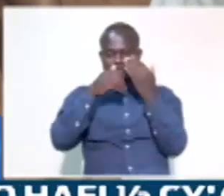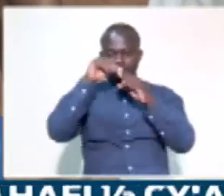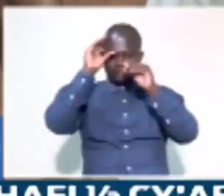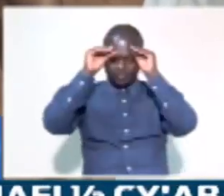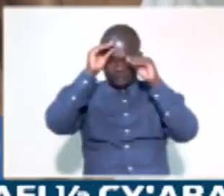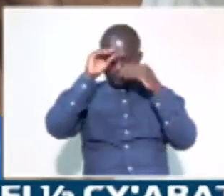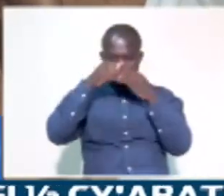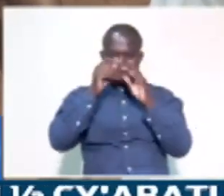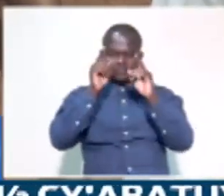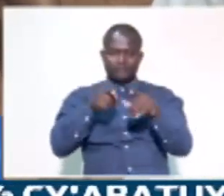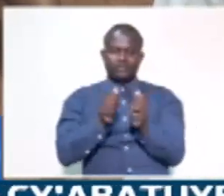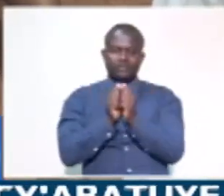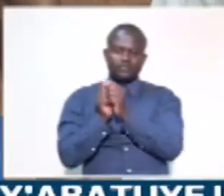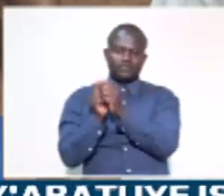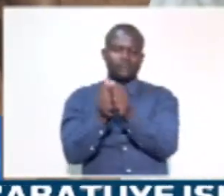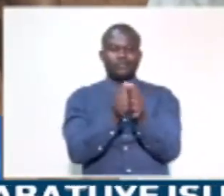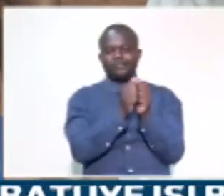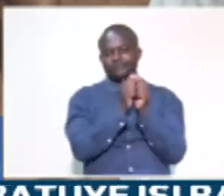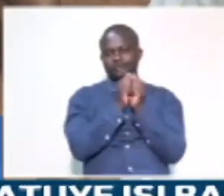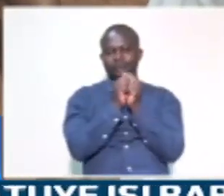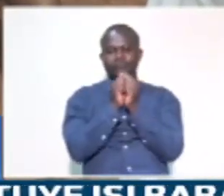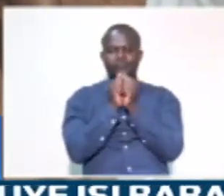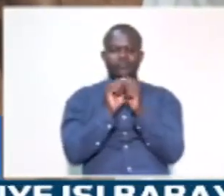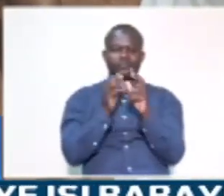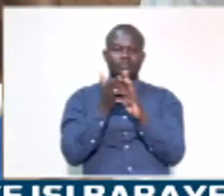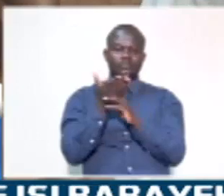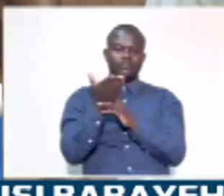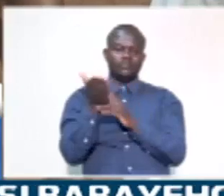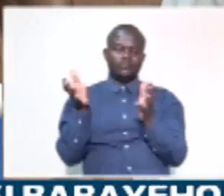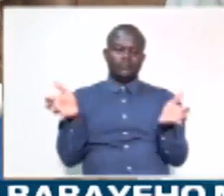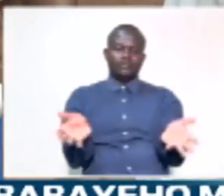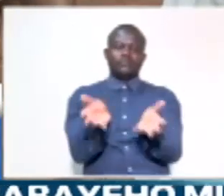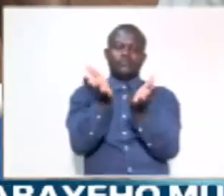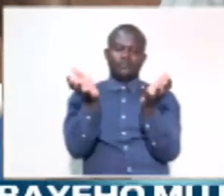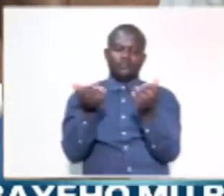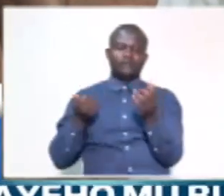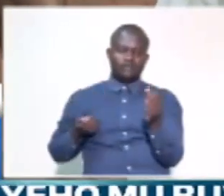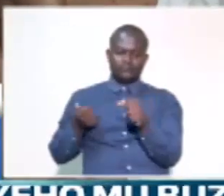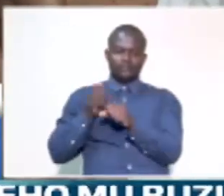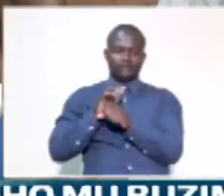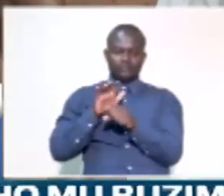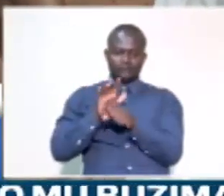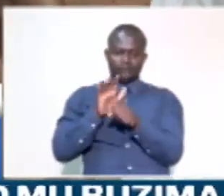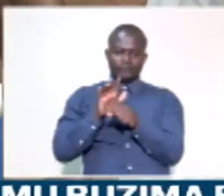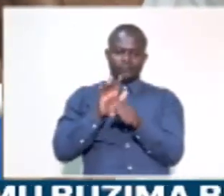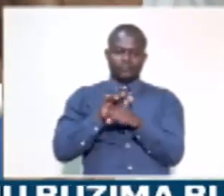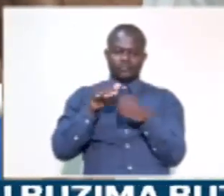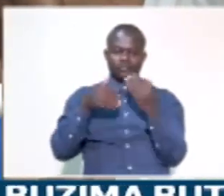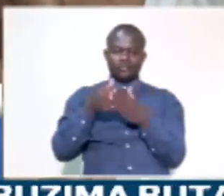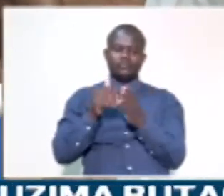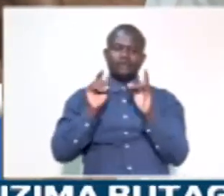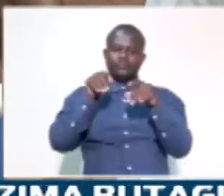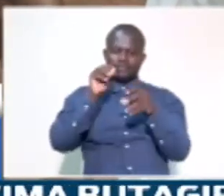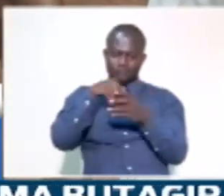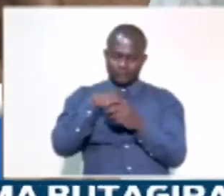nyine twazaza tugenda duca mu nzira dushishikariza abakobwa kenshi na kenshi ngo